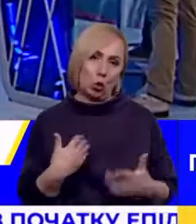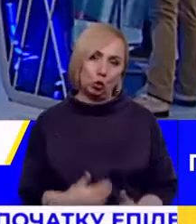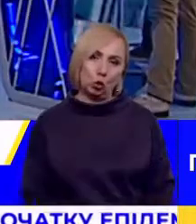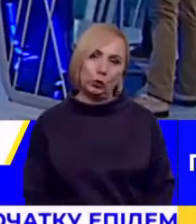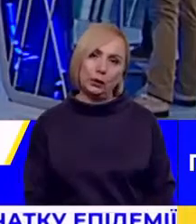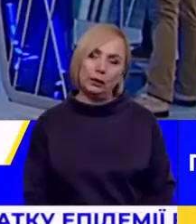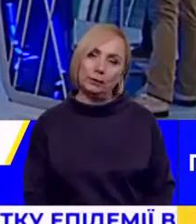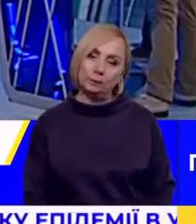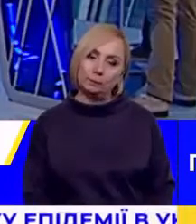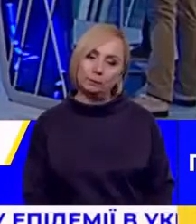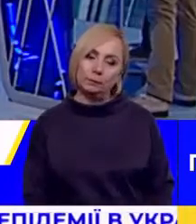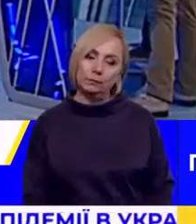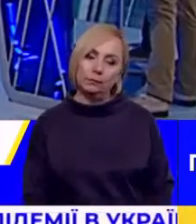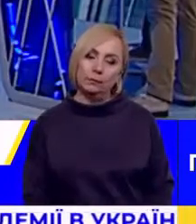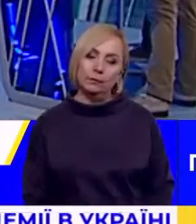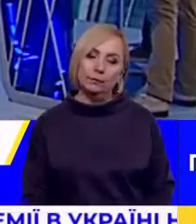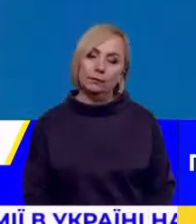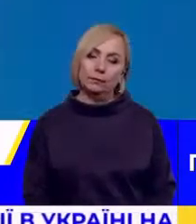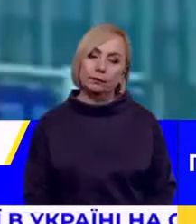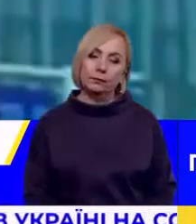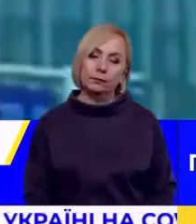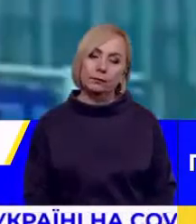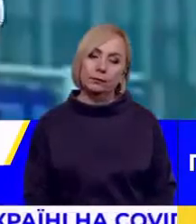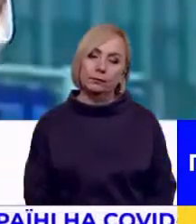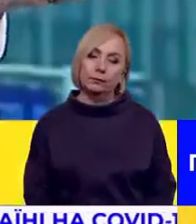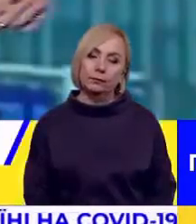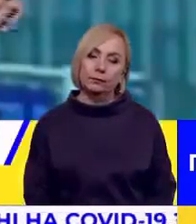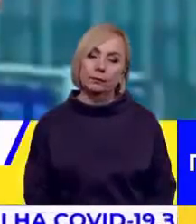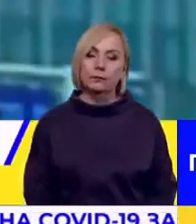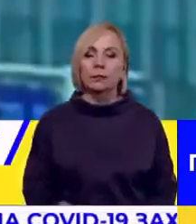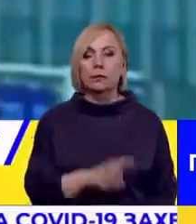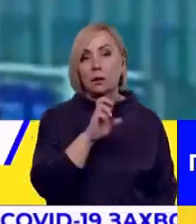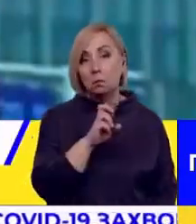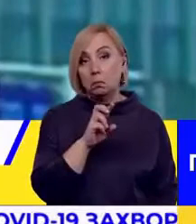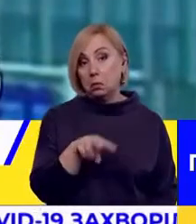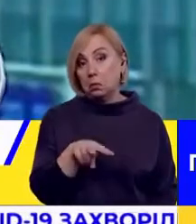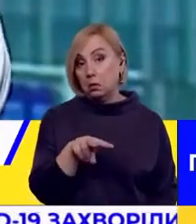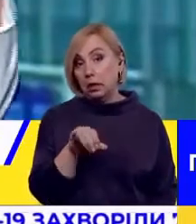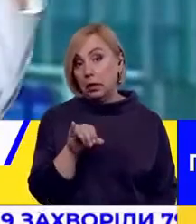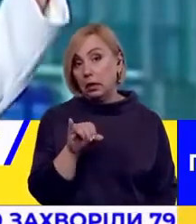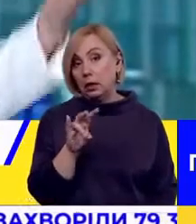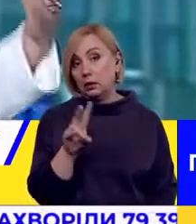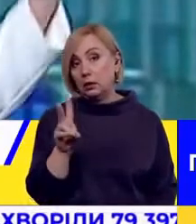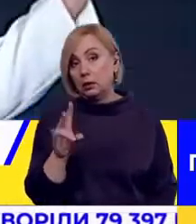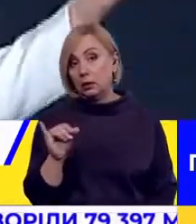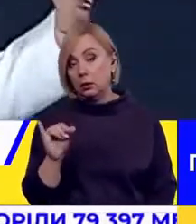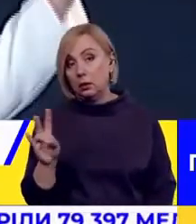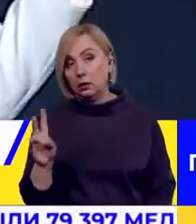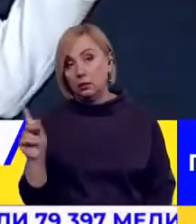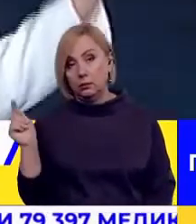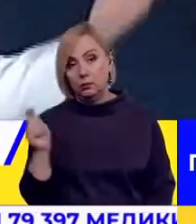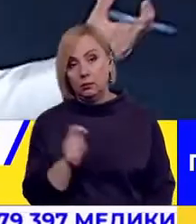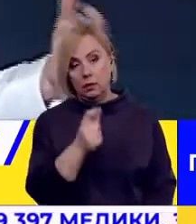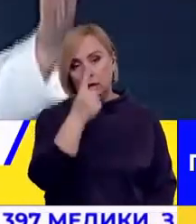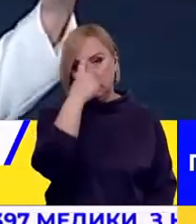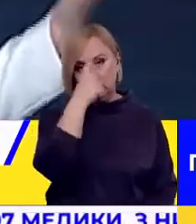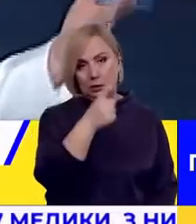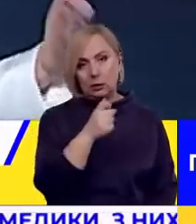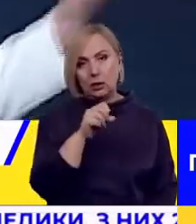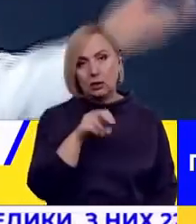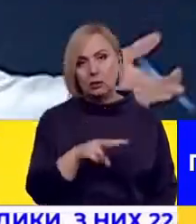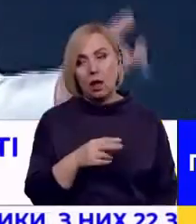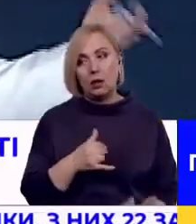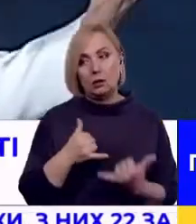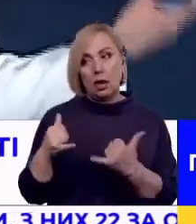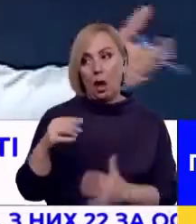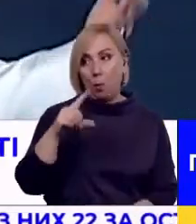Пані Катерино, дивіться, пан Юрій сказав, що Ентоні Блінкен швидше їде як сигнал, як знак для Путіна, що ми